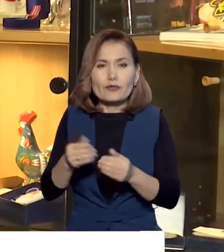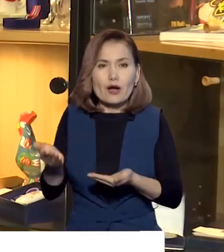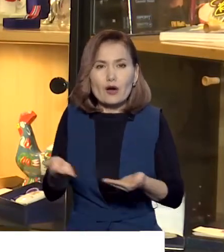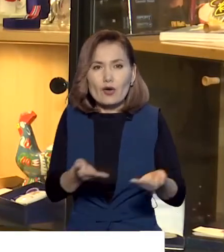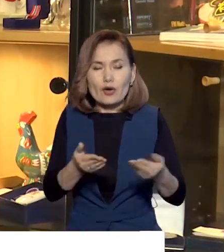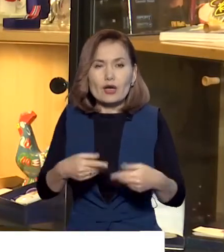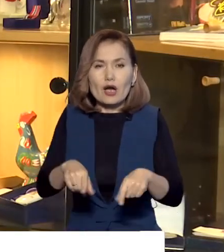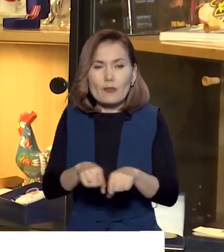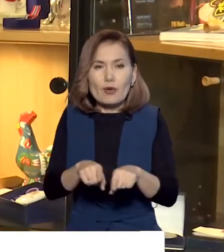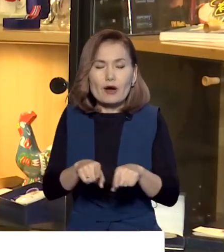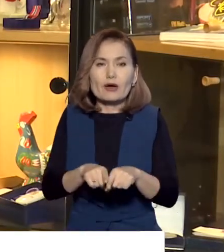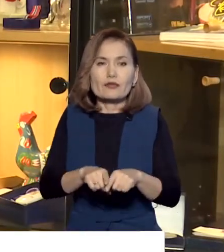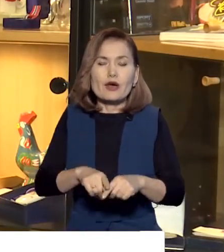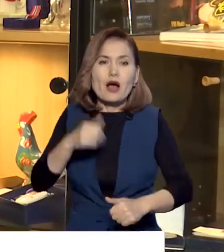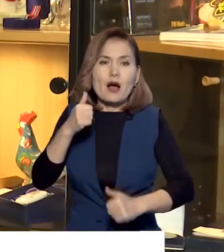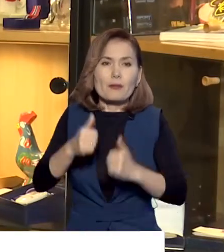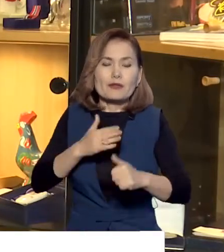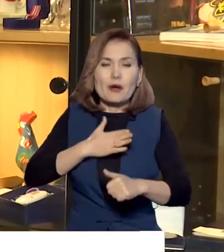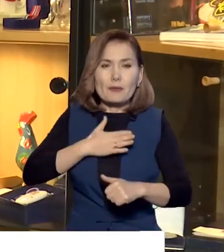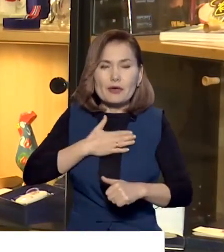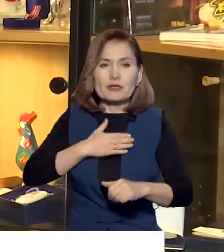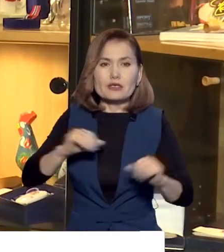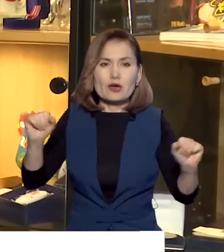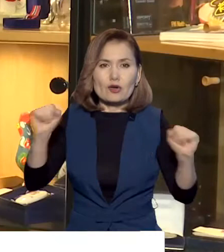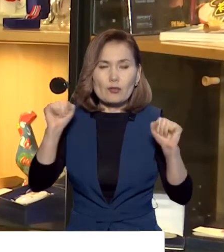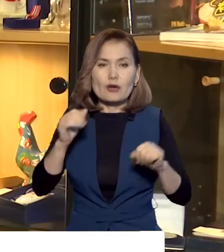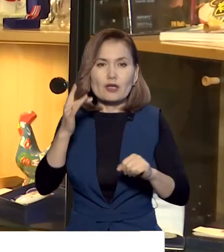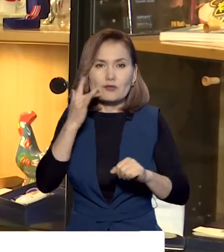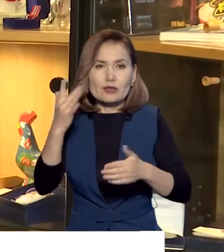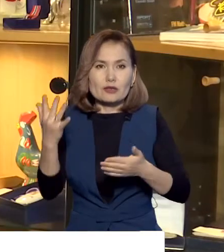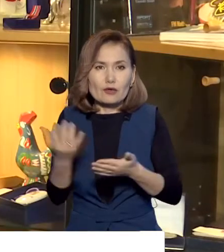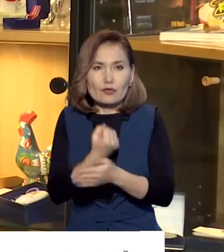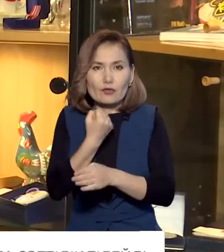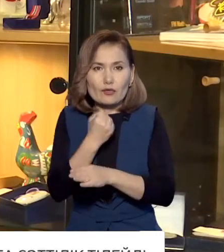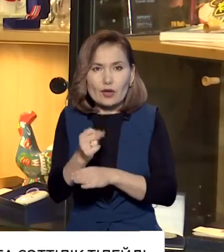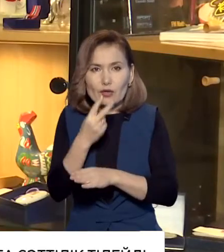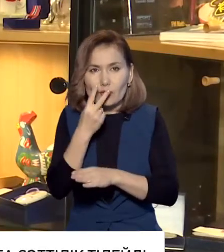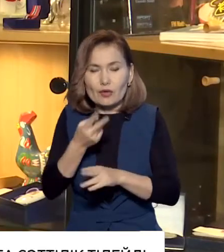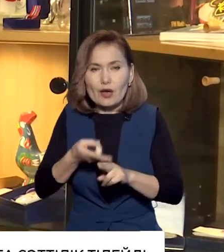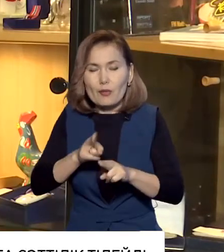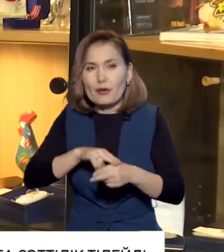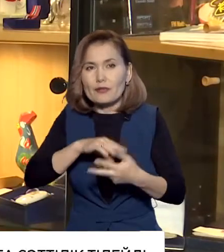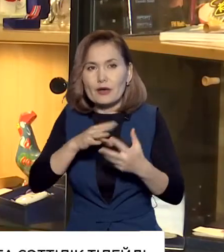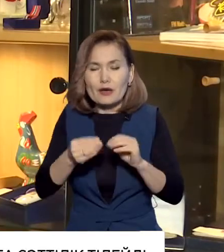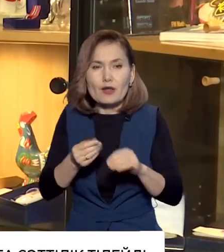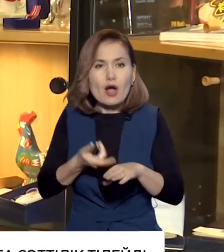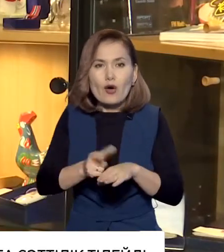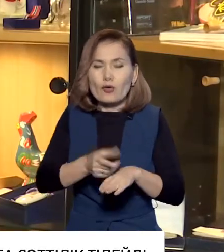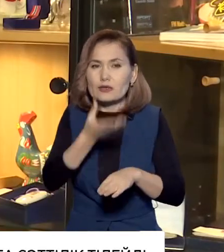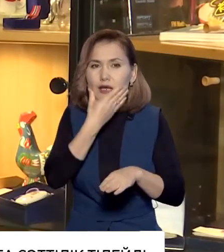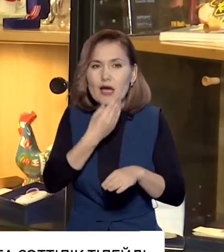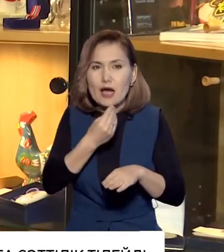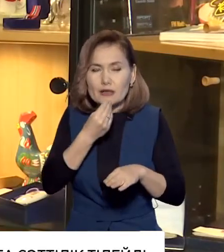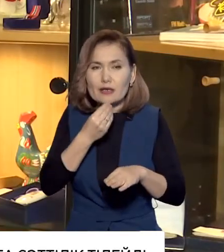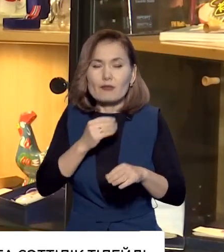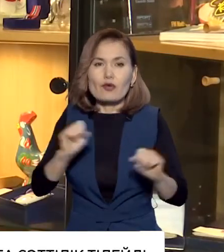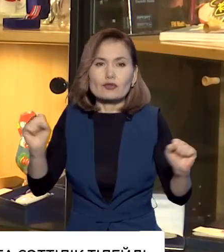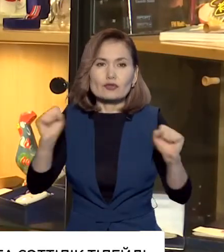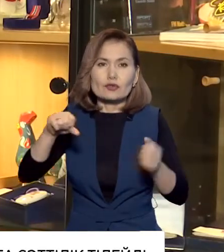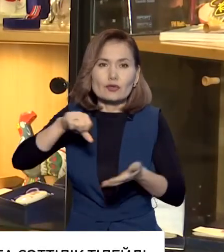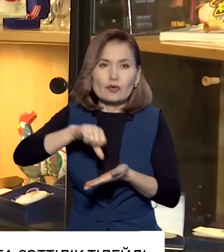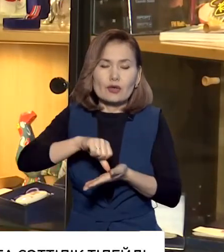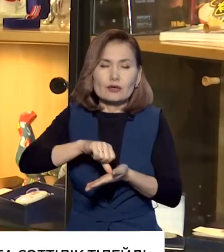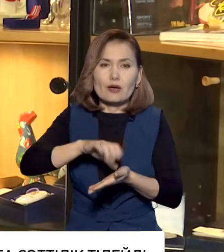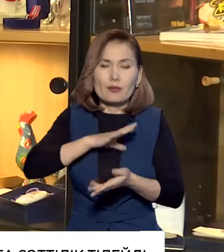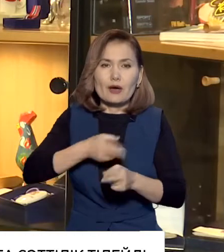бойынша соңғы әлем чемпионаттарында біздің спортшылар кереме жетістікке жетті. Биатлон шаңғышыларды әдемі өнер көрсетіп жүр. Сондықтан